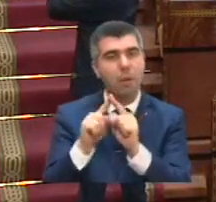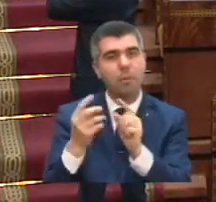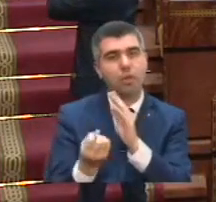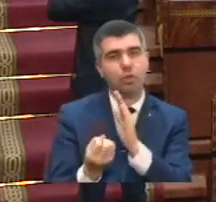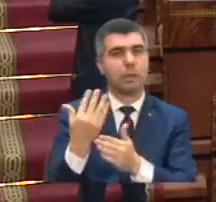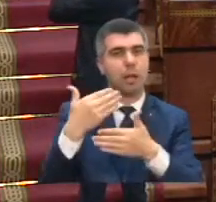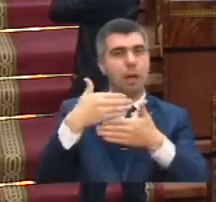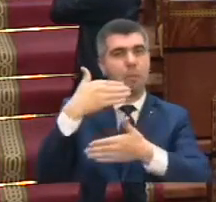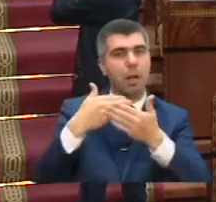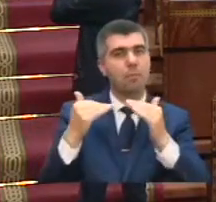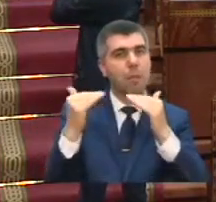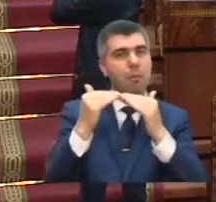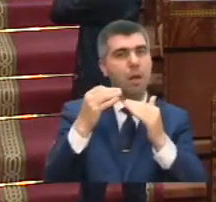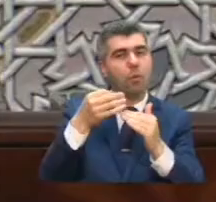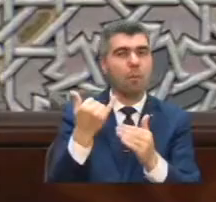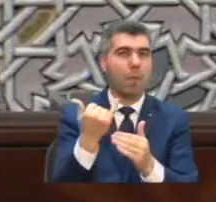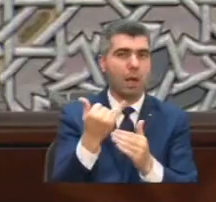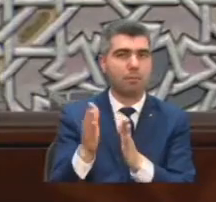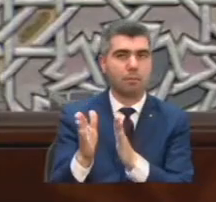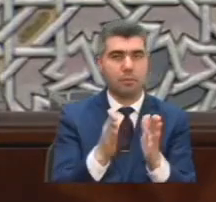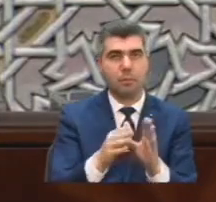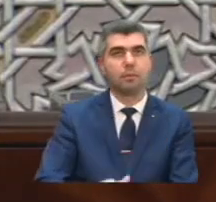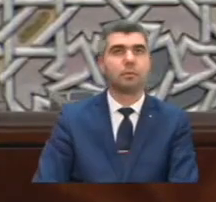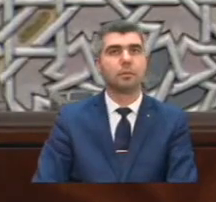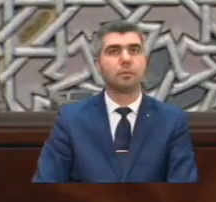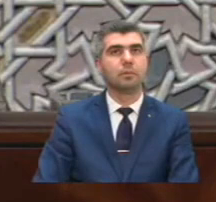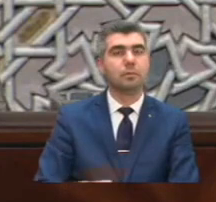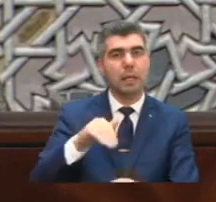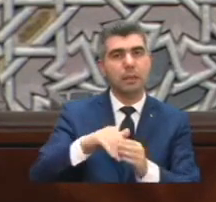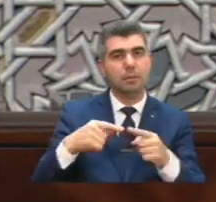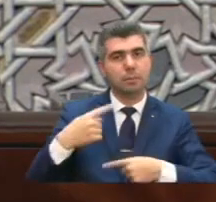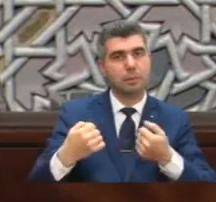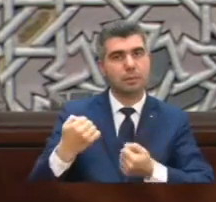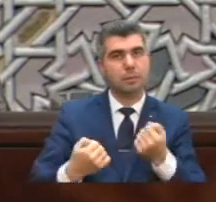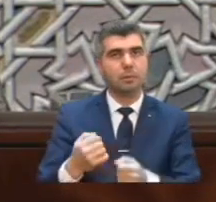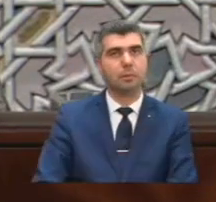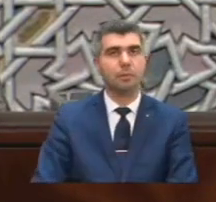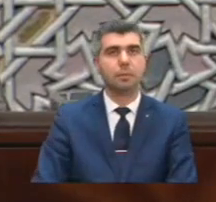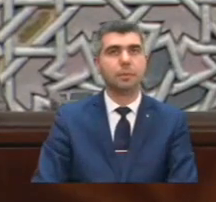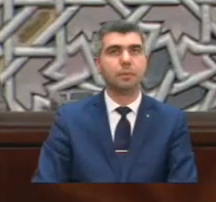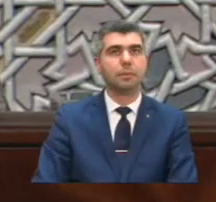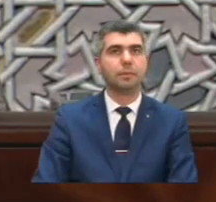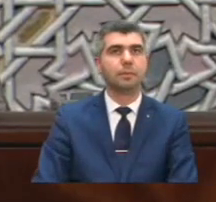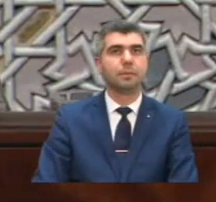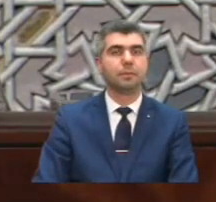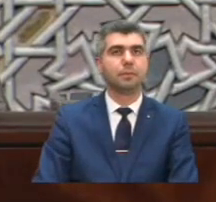للعدالة المجالية. شكرا. تعقيب إضافي الآثار والمعاصرة، تفضل.